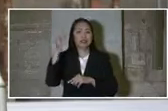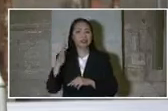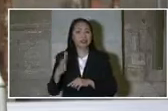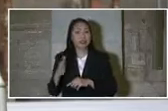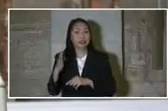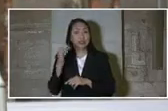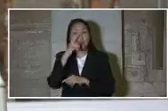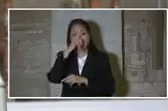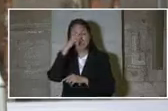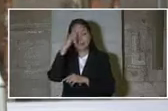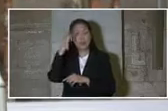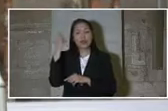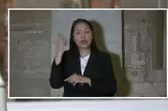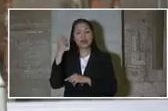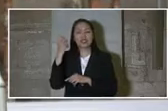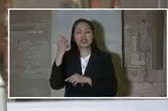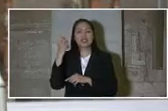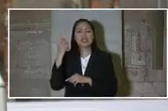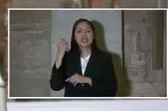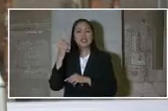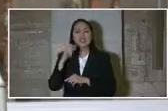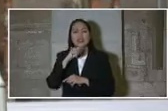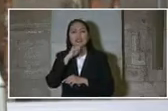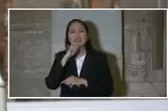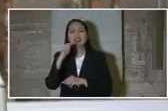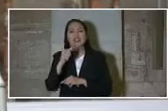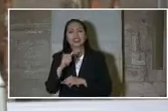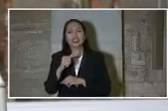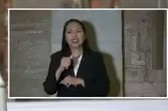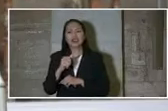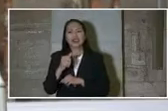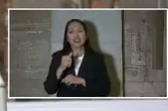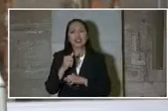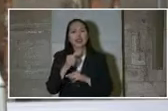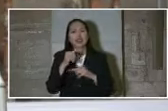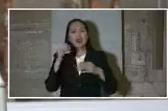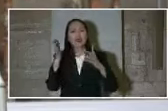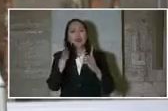dahil hindi niya tayo binobola lang sa salita,